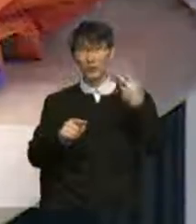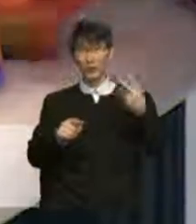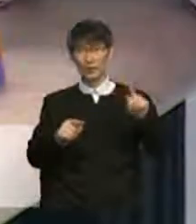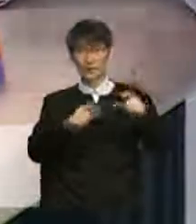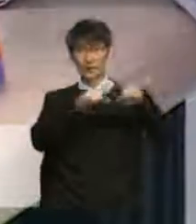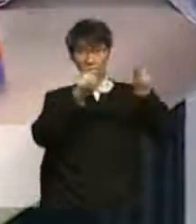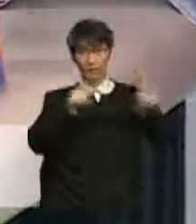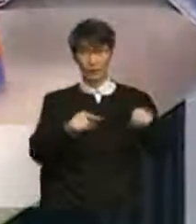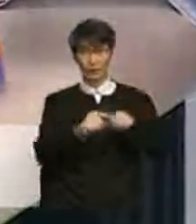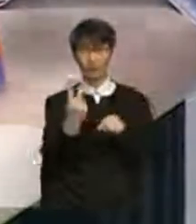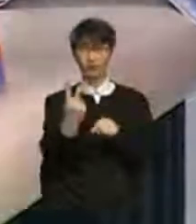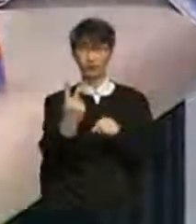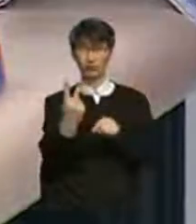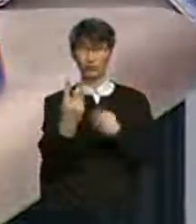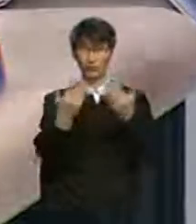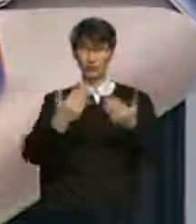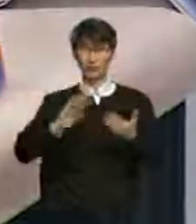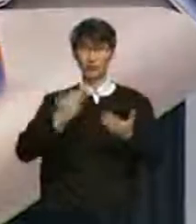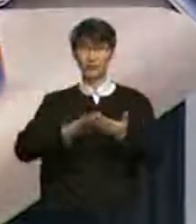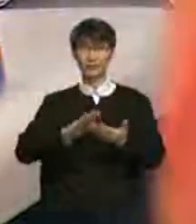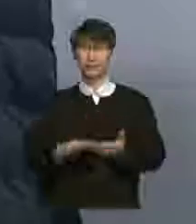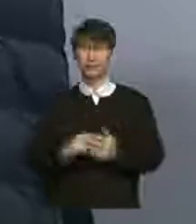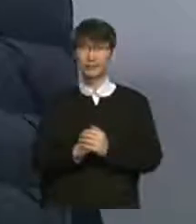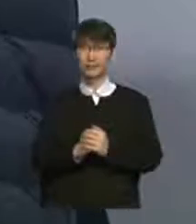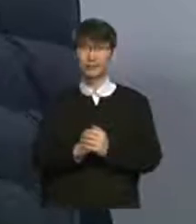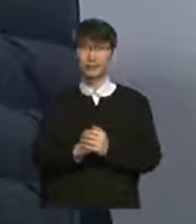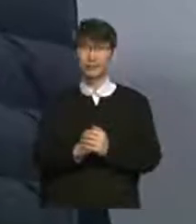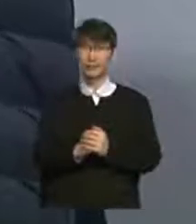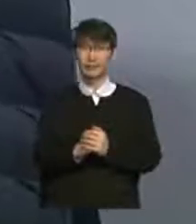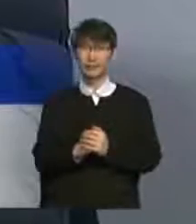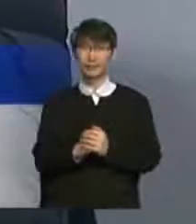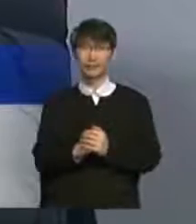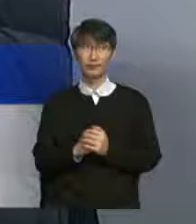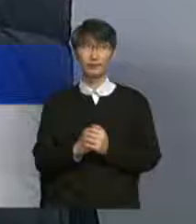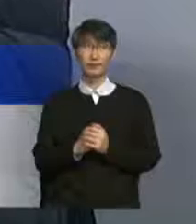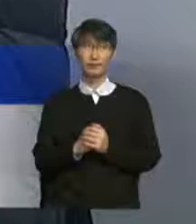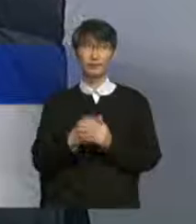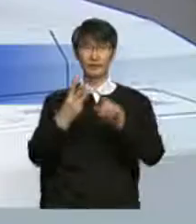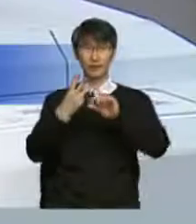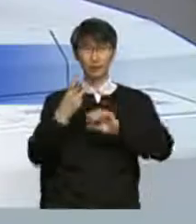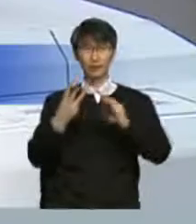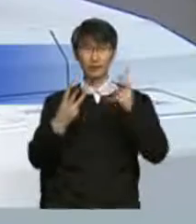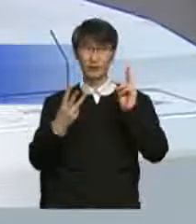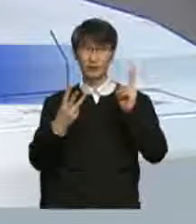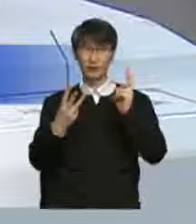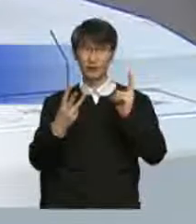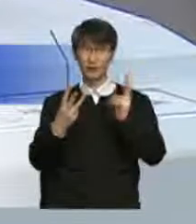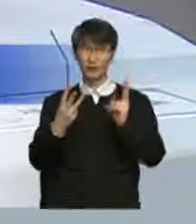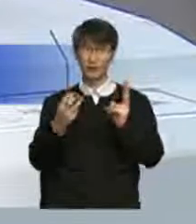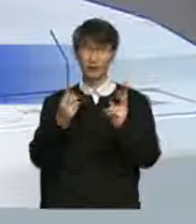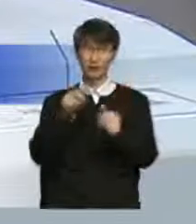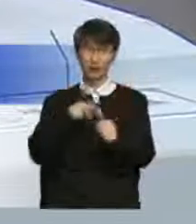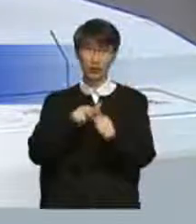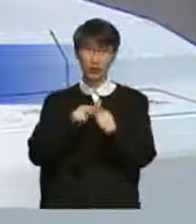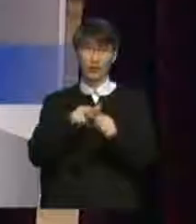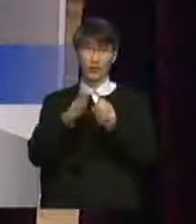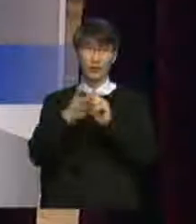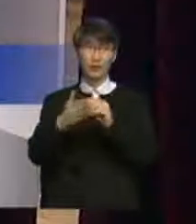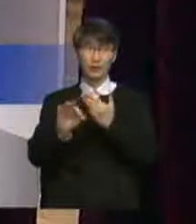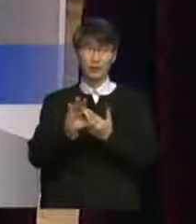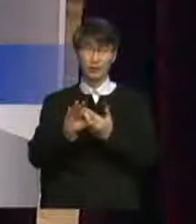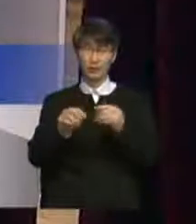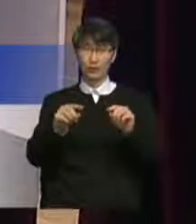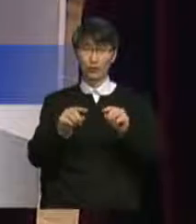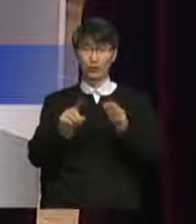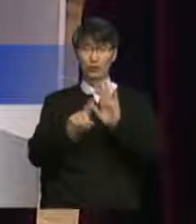선거구 후보자가 적힌 투표용지를 받게 됩니다. 선발돼야죠. 선거 이제 후보자 등록하시면 그때 이제 선거 공보도